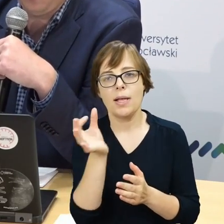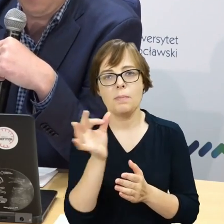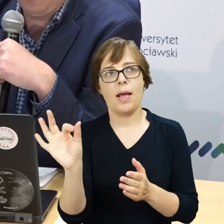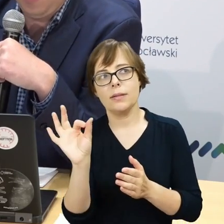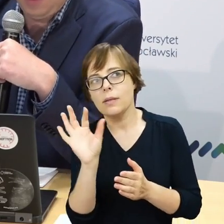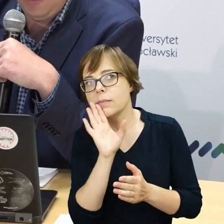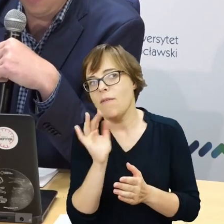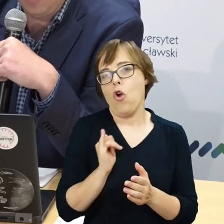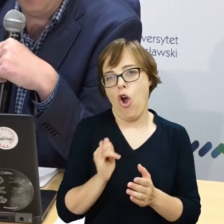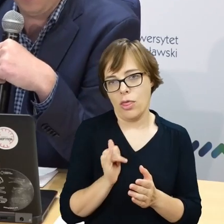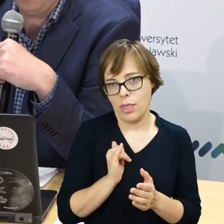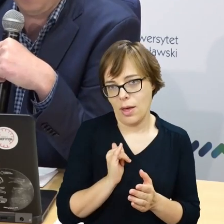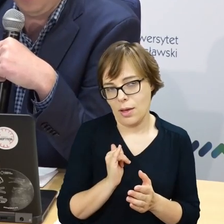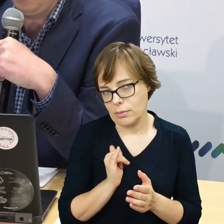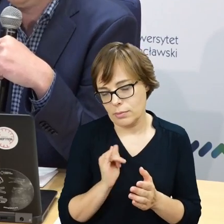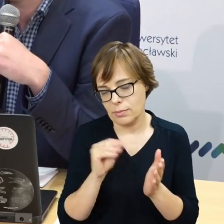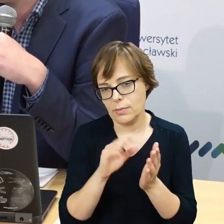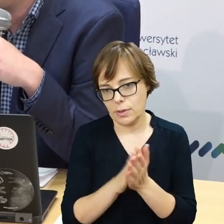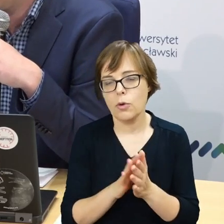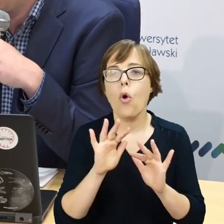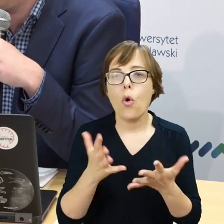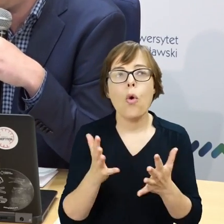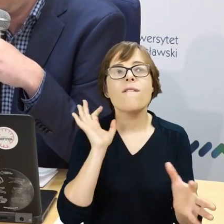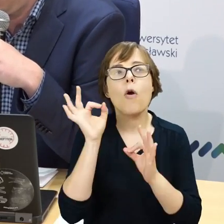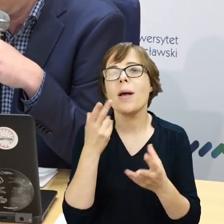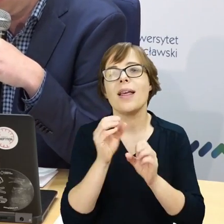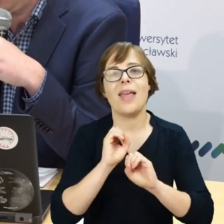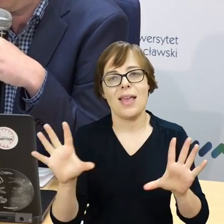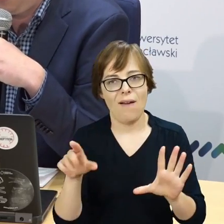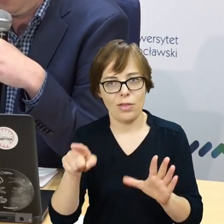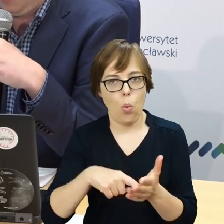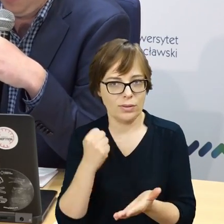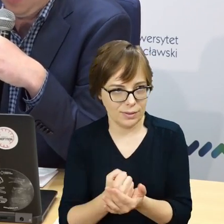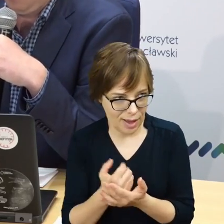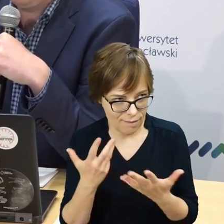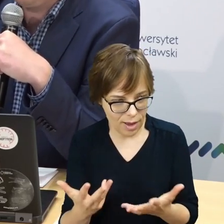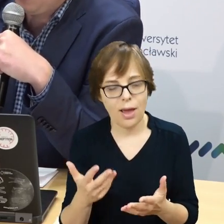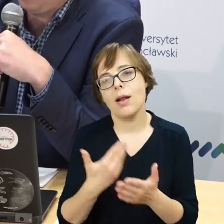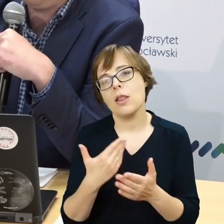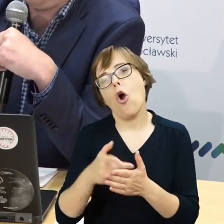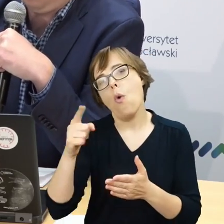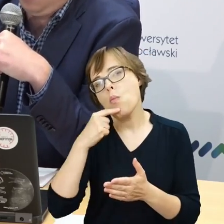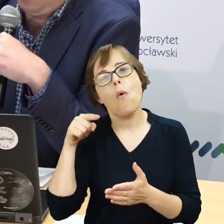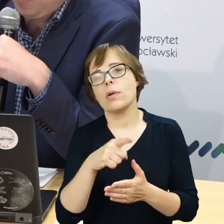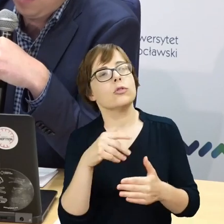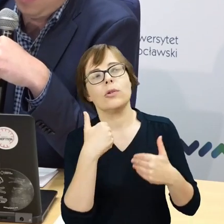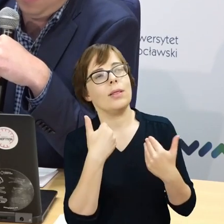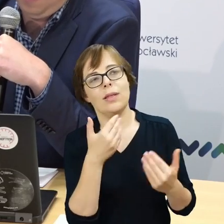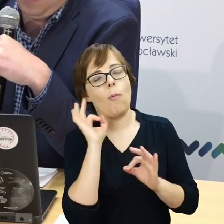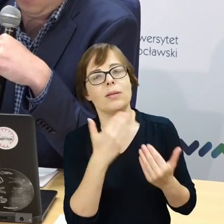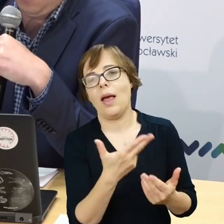o ochronie informacji niejawnych, o której będę mówił jeszcze za chwilę. Więc organ odmawia udostępnienia, powołując się na tę ustawę i robimy drugie kółko.